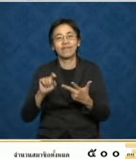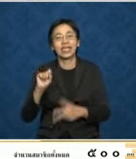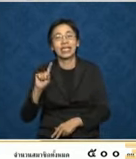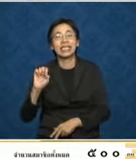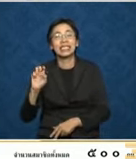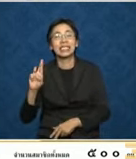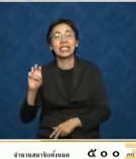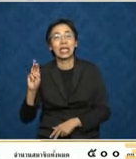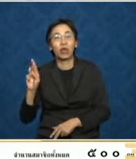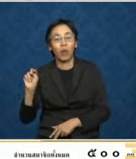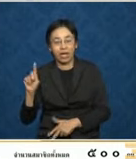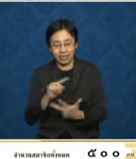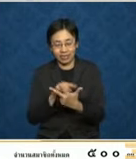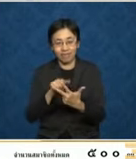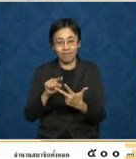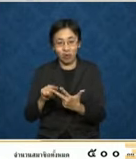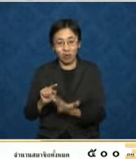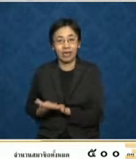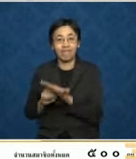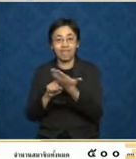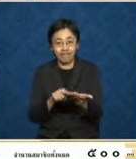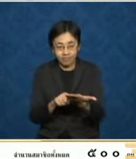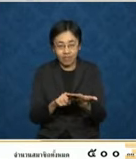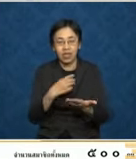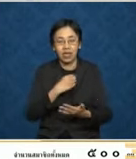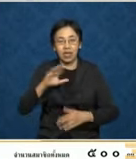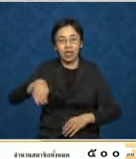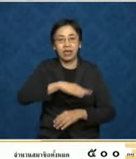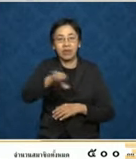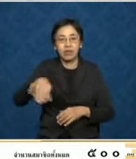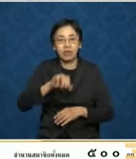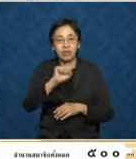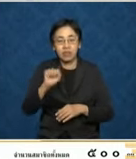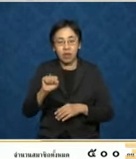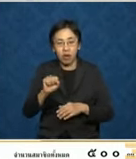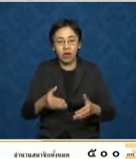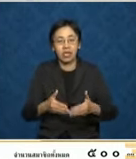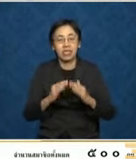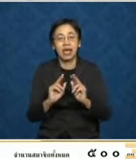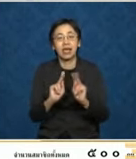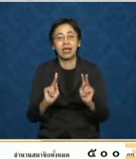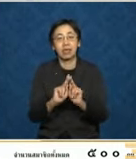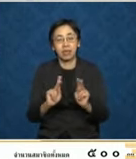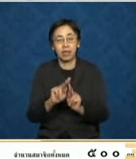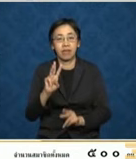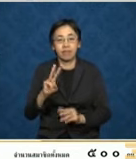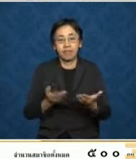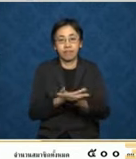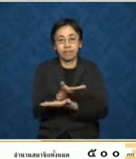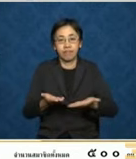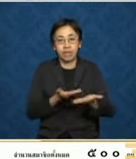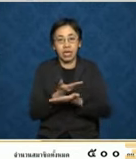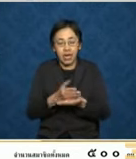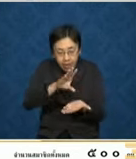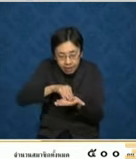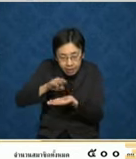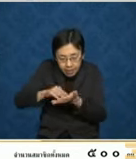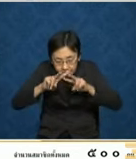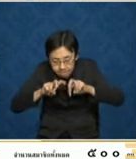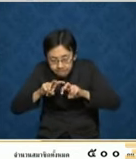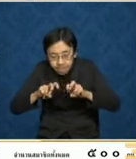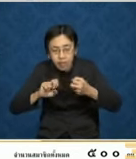ตูนะครับที่ได้ร่วมกันเสนอญัตติขอให้สภาผู้แทนราษฎรได้ตั้งคณะกรรมการวิสามัญพิจารณาศึกษาการแก้ไขปัญหา